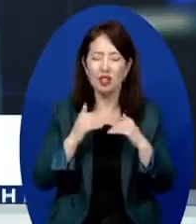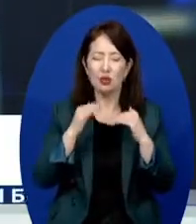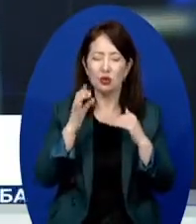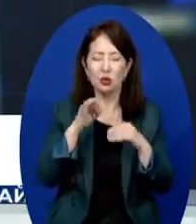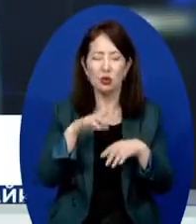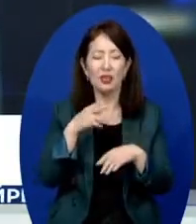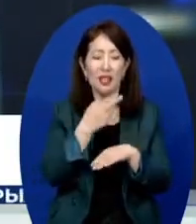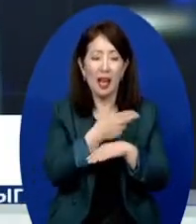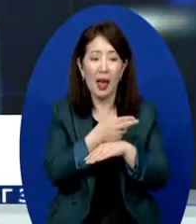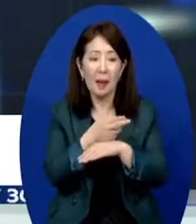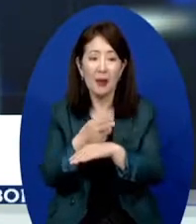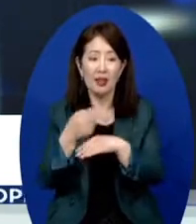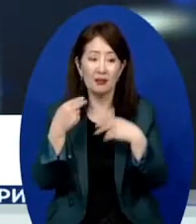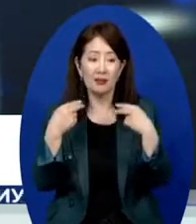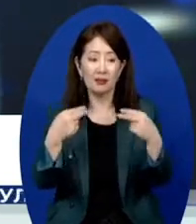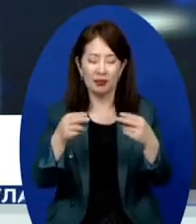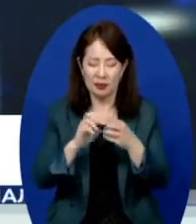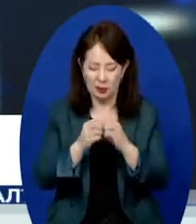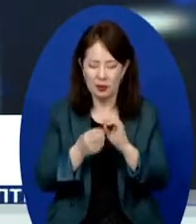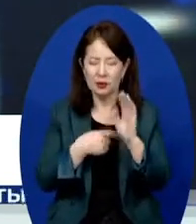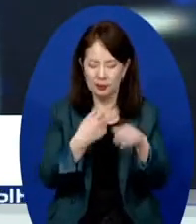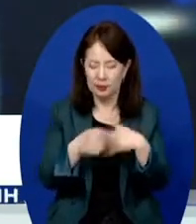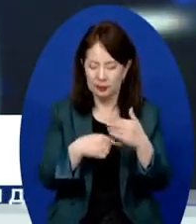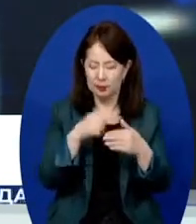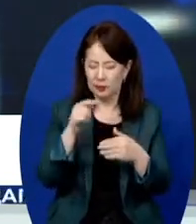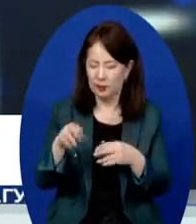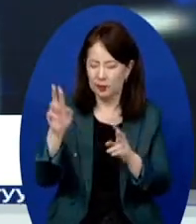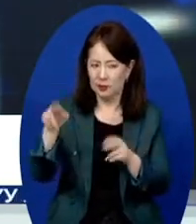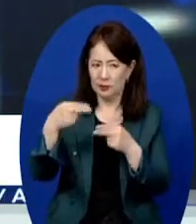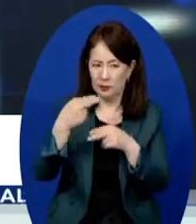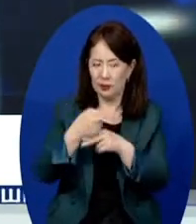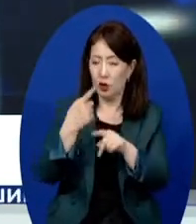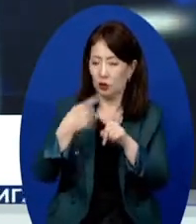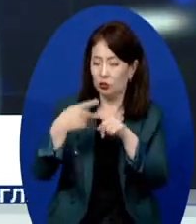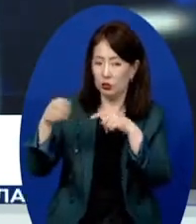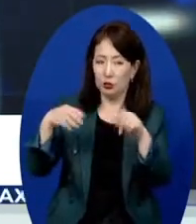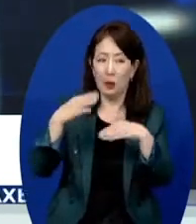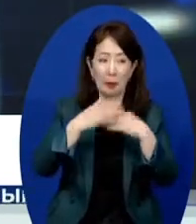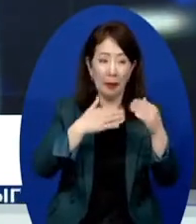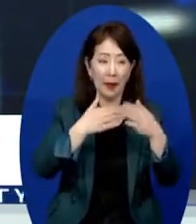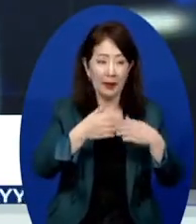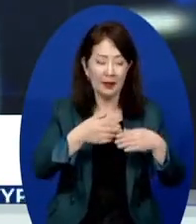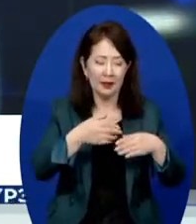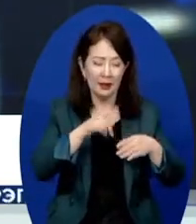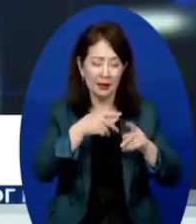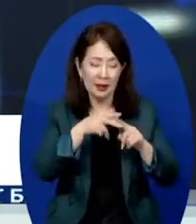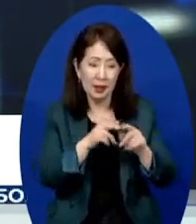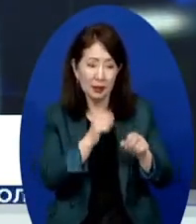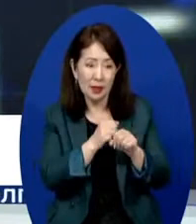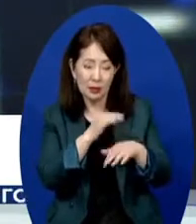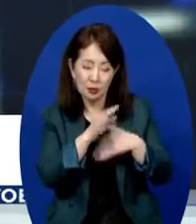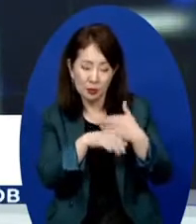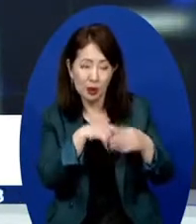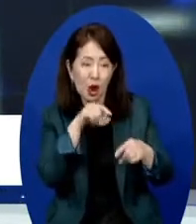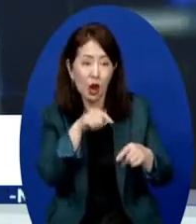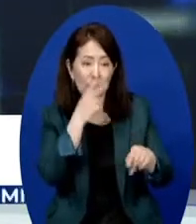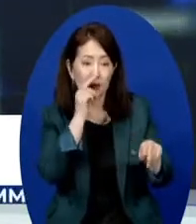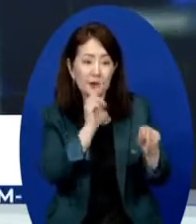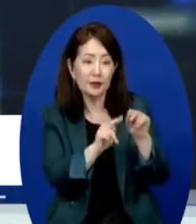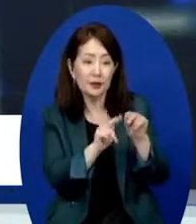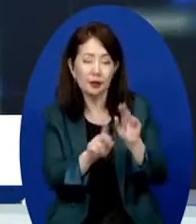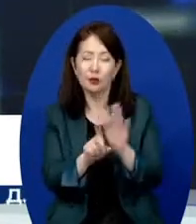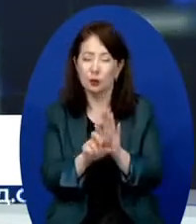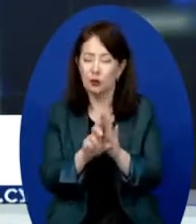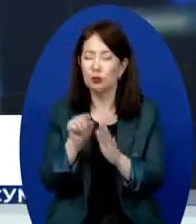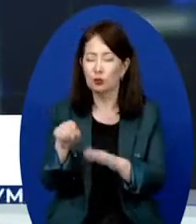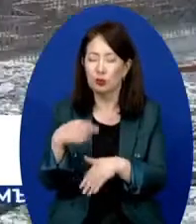төвтэй хамтран телекамерын хяналтын системийг нэвтрүүлж байна. Үүний үр дүнд орон нутгад дарагдаж байгаа барилга угсралт, засварын ажлын явцыг тухай бүрд нь